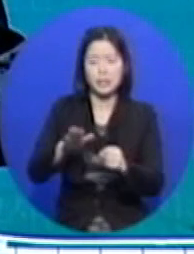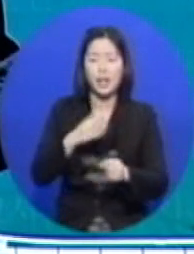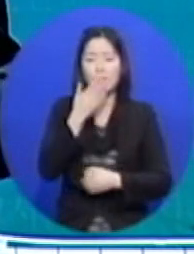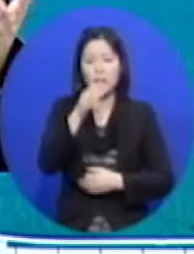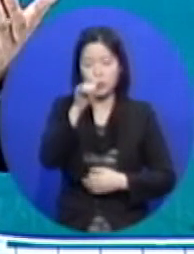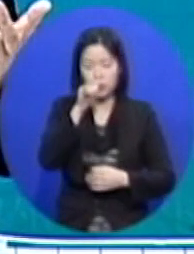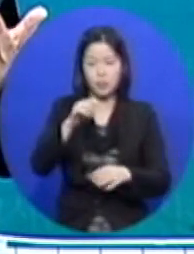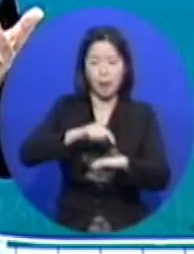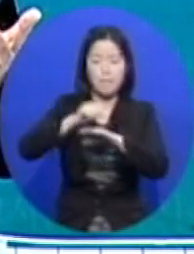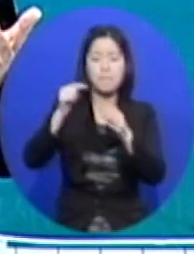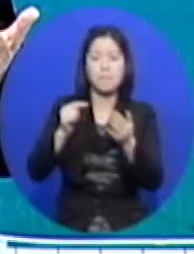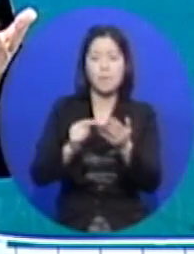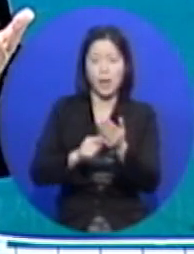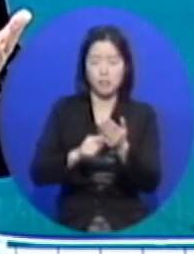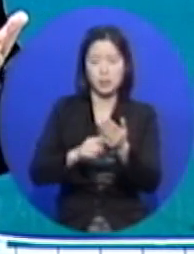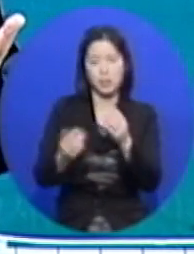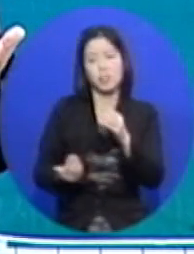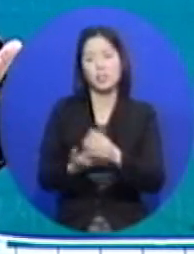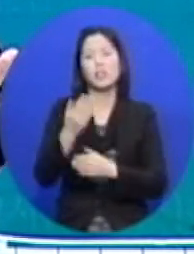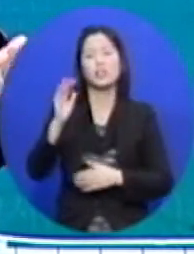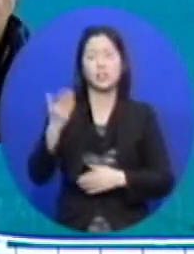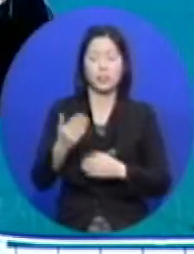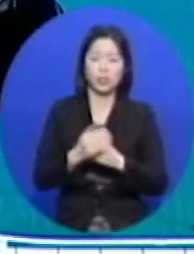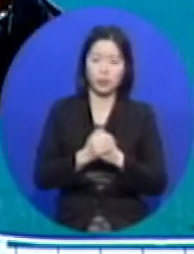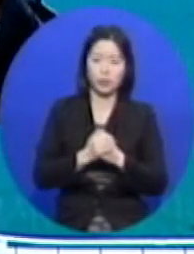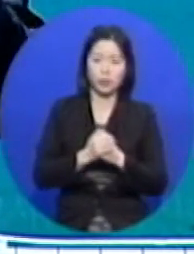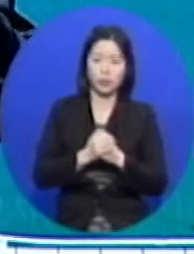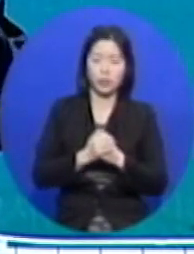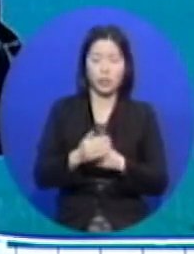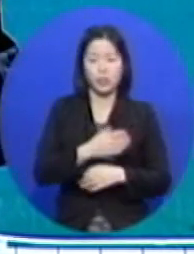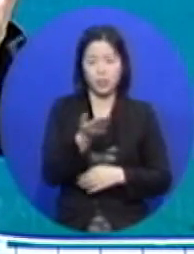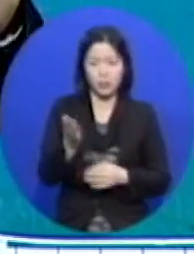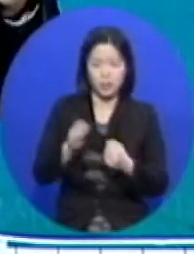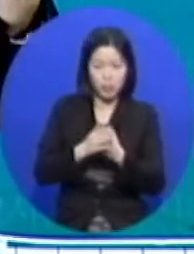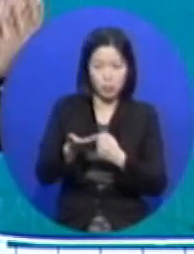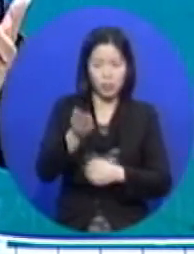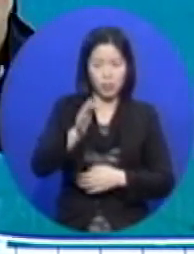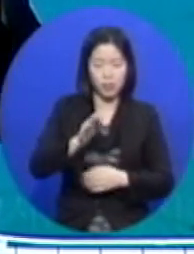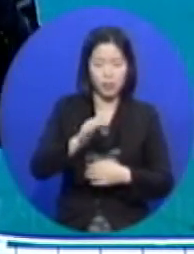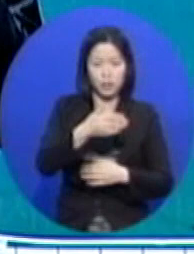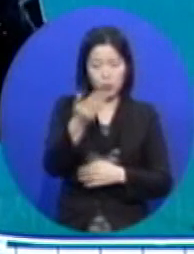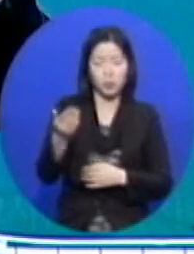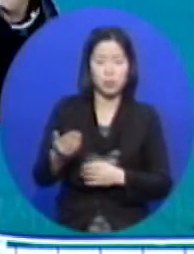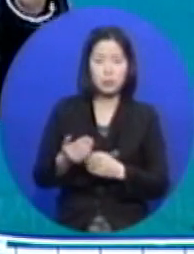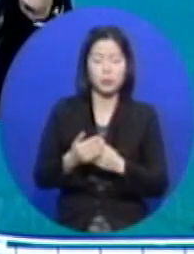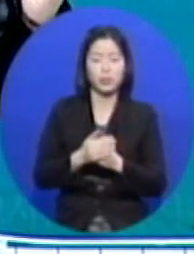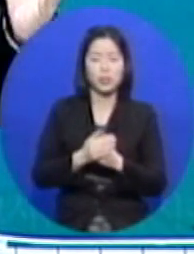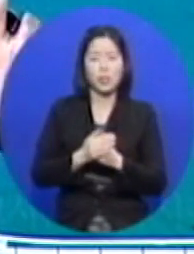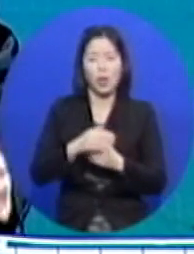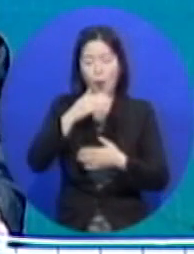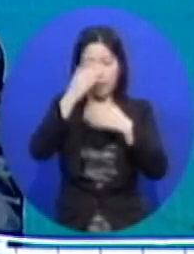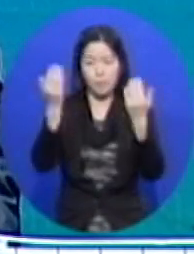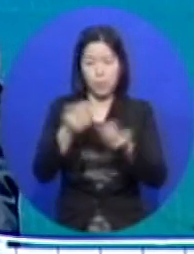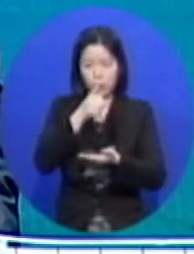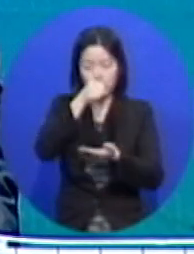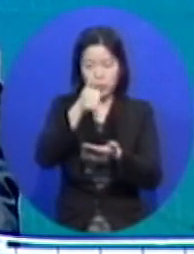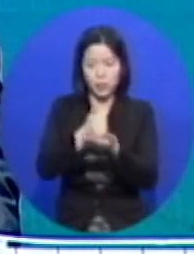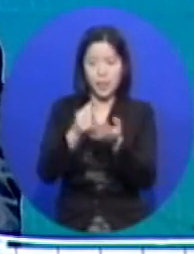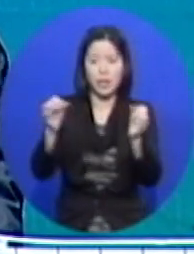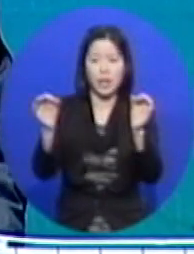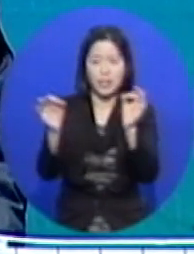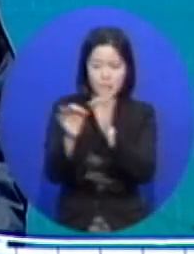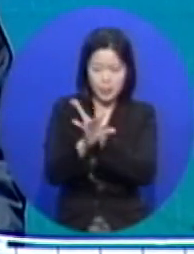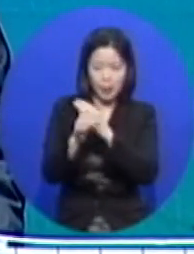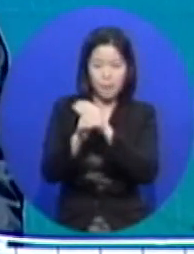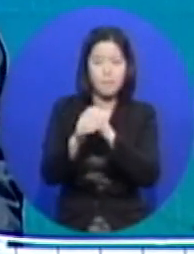저절로 일어 나지 않겠어요 그러니 여러분 나는 예수님 때문에 모든 죄가 사함을 받았습니다